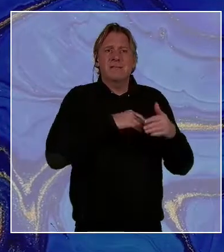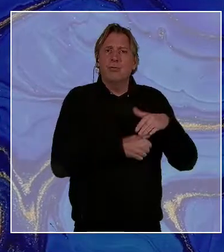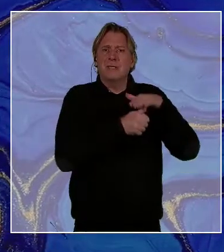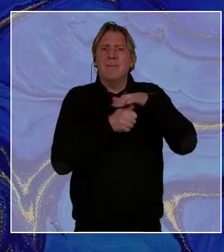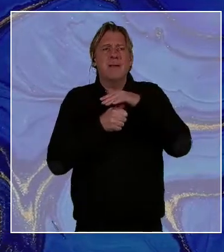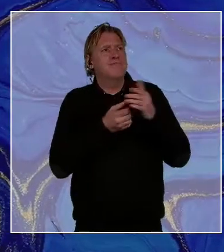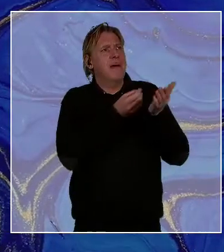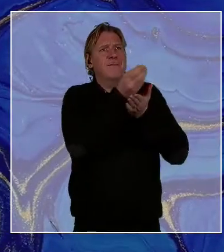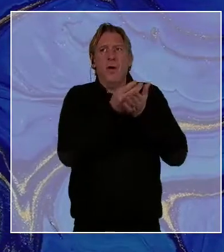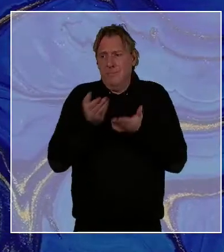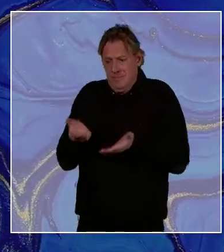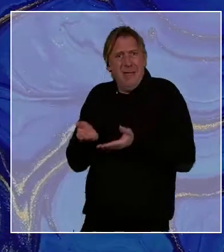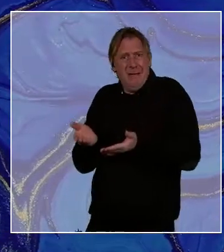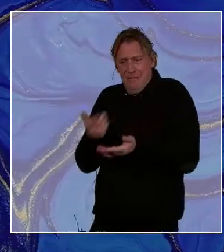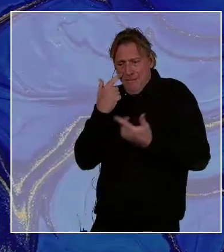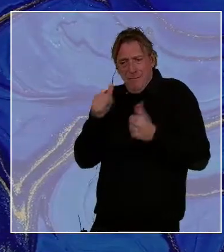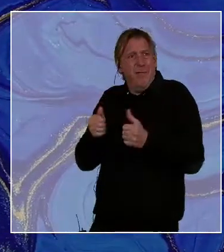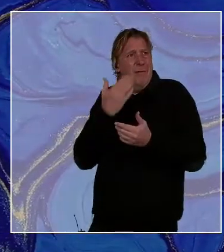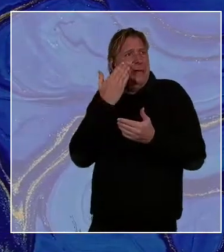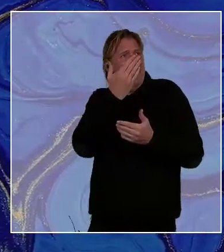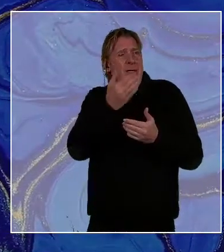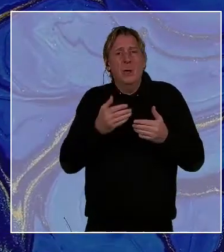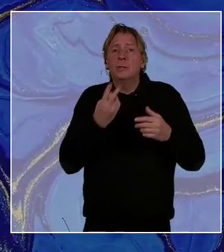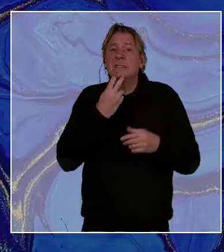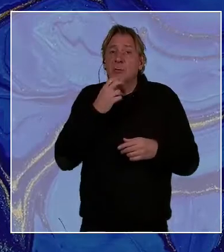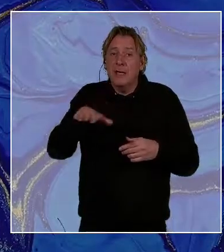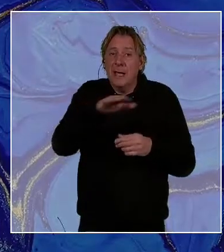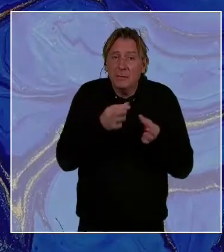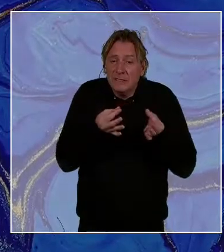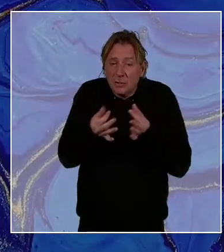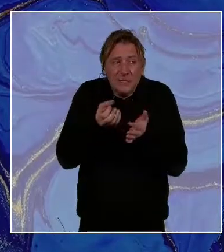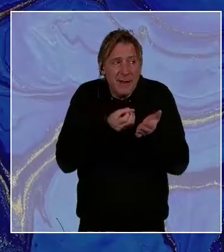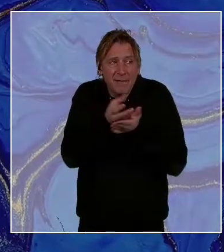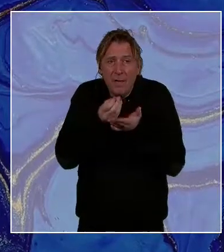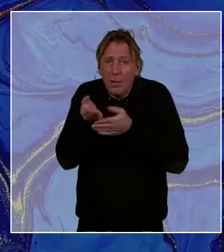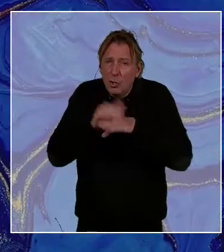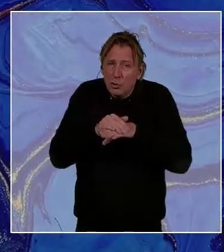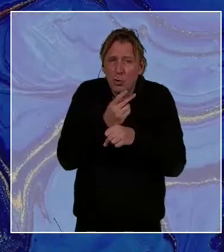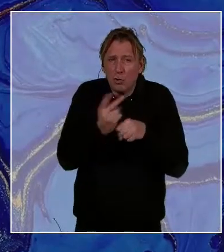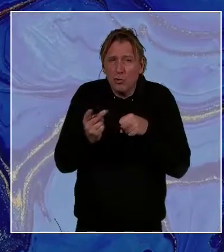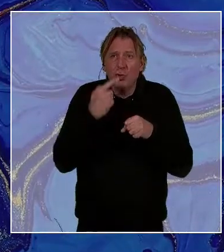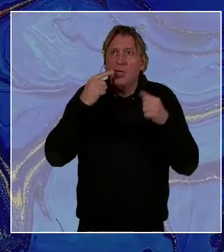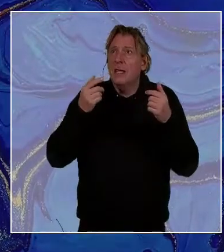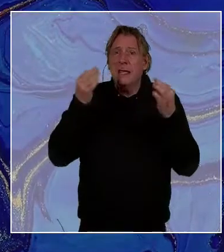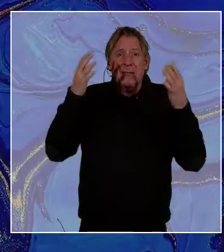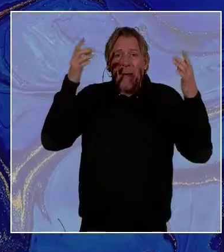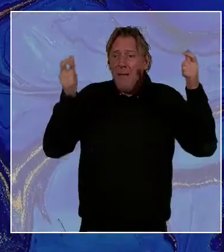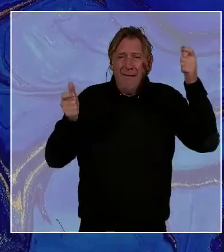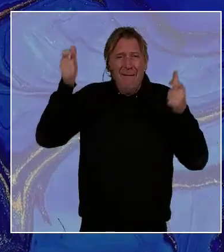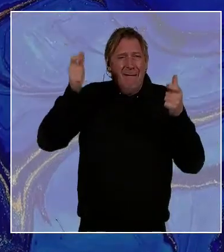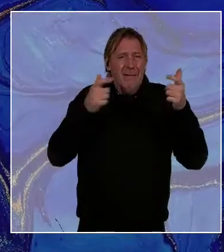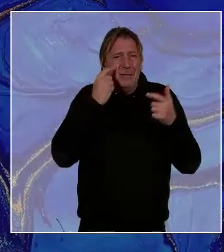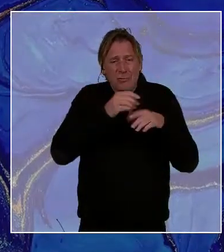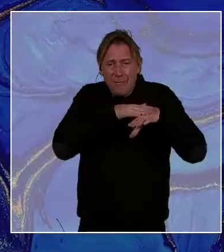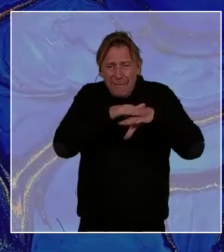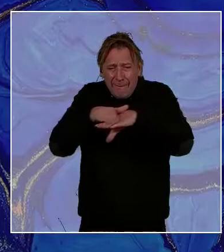nos citoyens, pour les sensibiliser aux dangers et à l'impact du changement climatique. Ce que nous avons commencé à